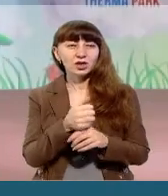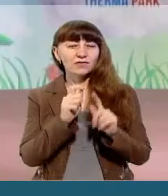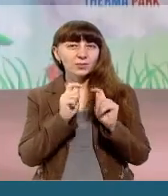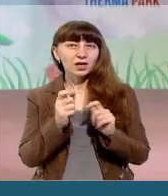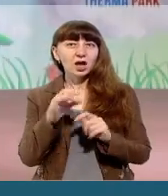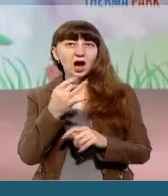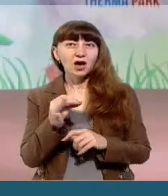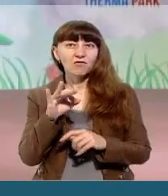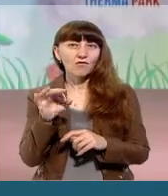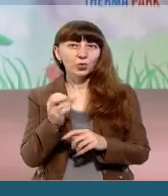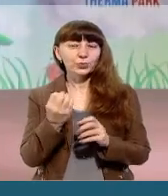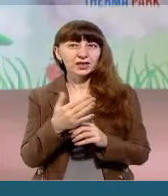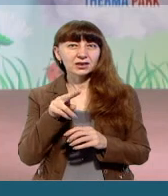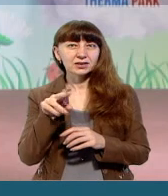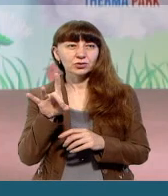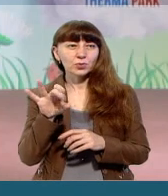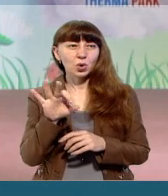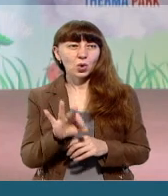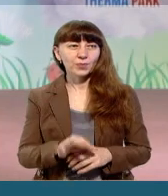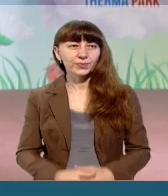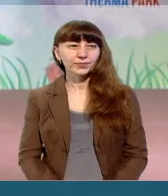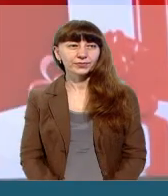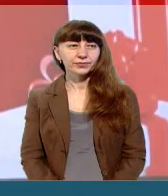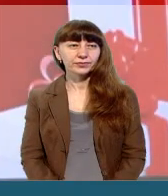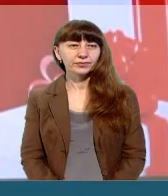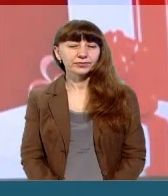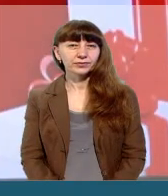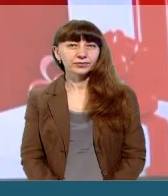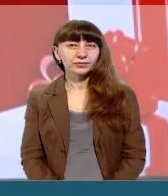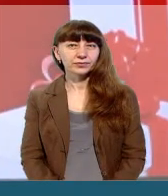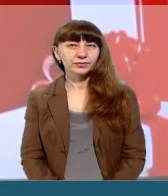iPhone 15 Pro а Мирлан Бага с люм кам кз Руслан джабаев телеканал Костанай